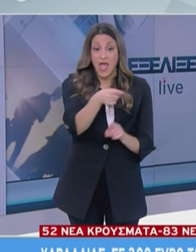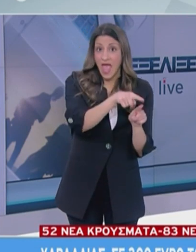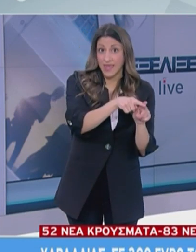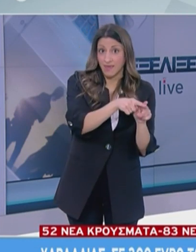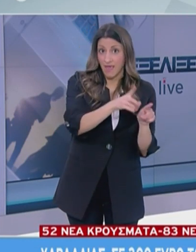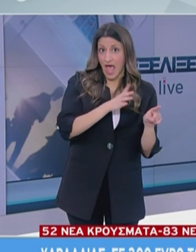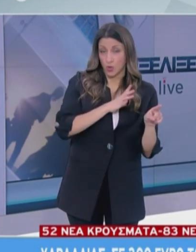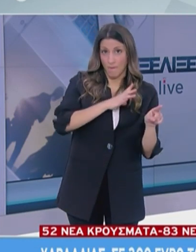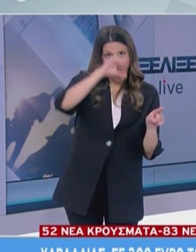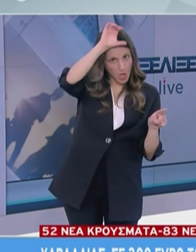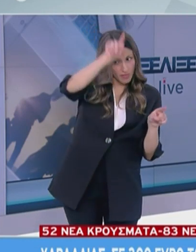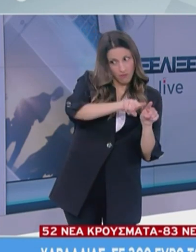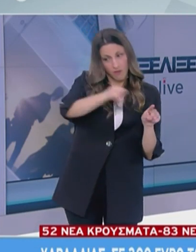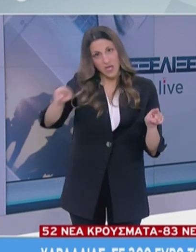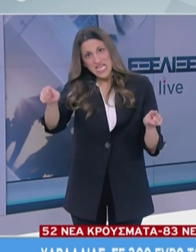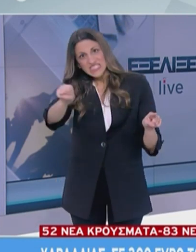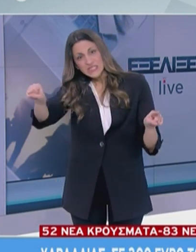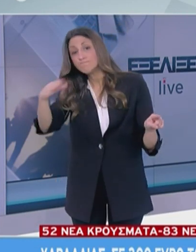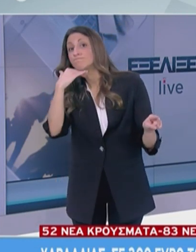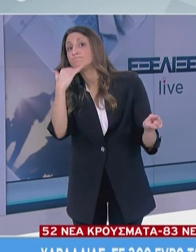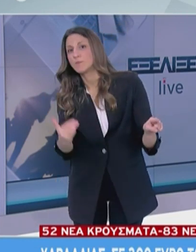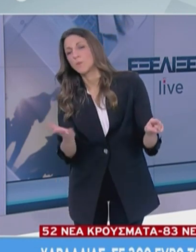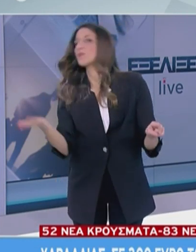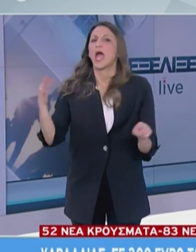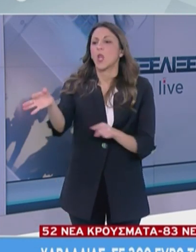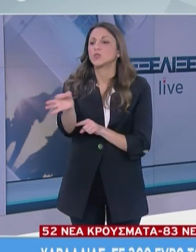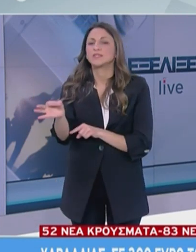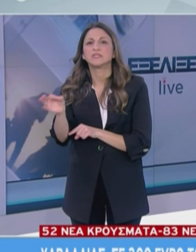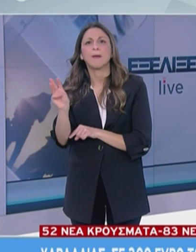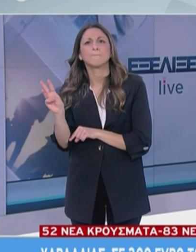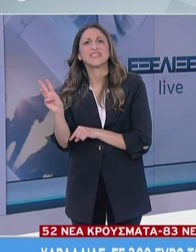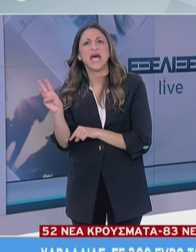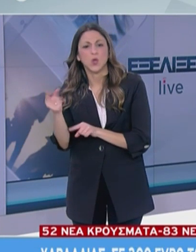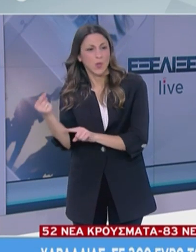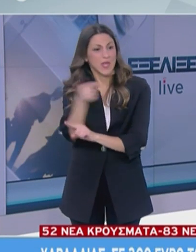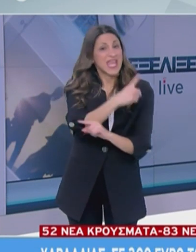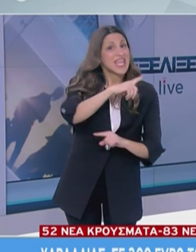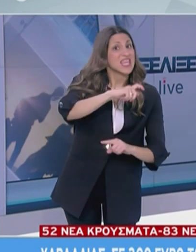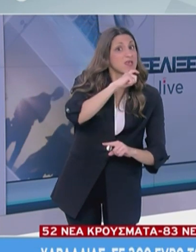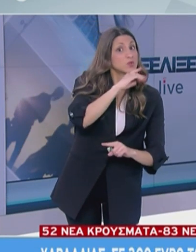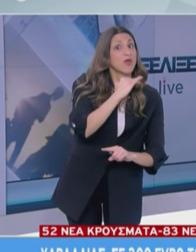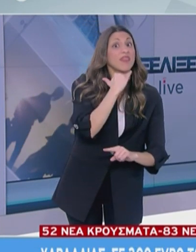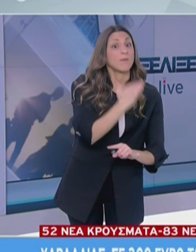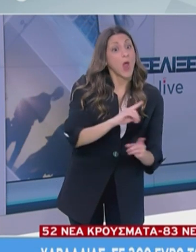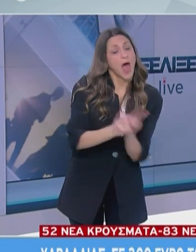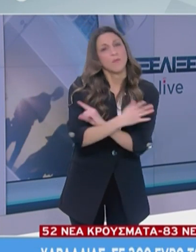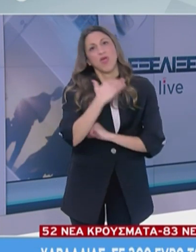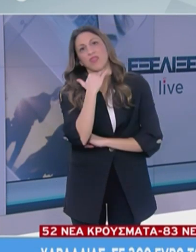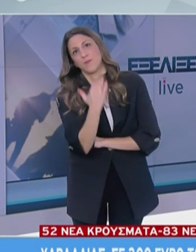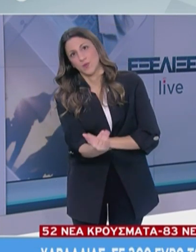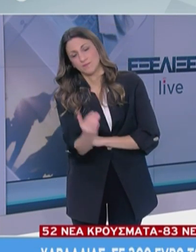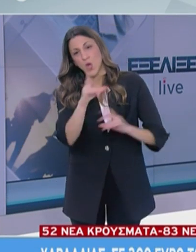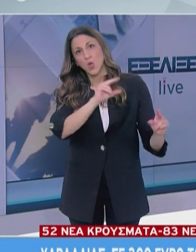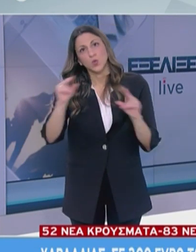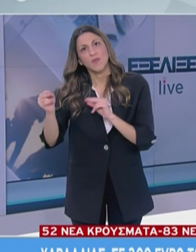δεν θα μπορούν να μεταβούν στη Σύμη. Οι κάτοικοι των Ψαρών θα μπορούν να μεταβούν στη Χίο για τους ίδιους λόγους, όχι όμως οι κάτοικοι της Χίου στα Ψαρά. Ομοίως